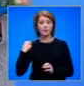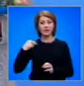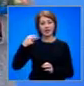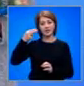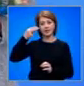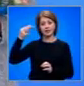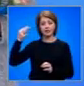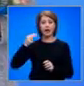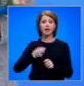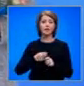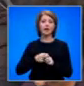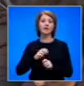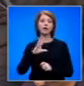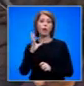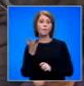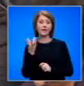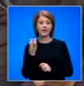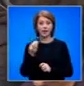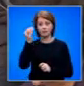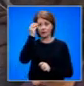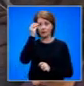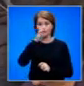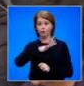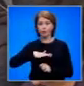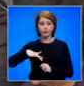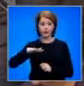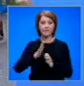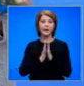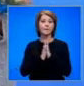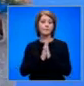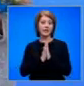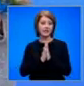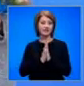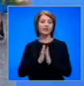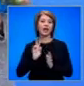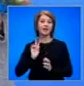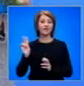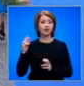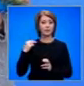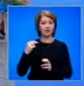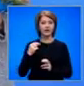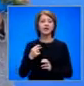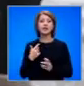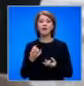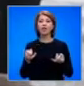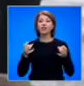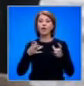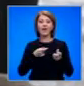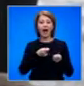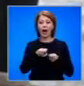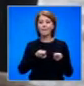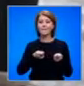да обединяват българското общество. Призивите на вице-президента да бъдат нови кампании, които